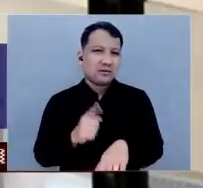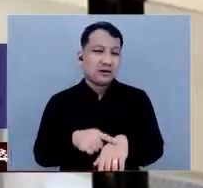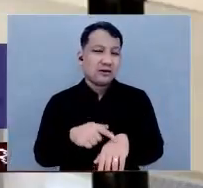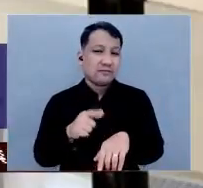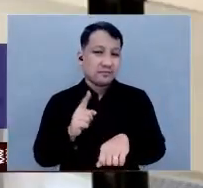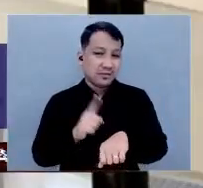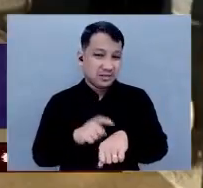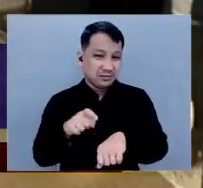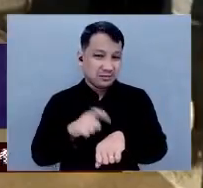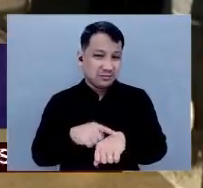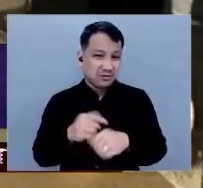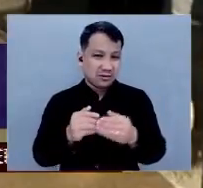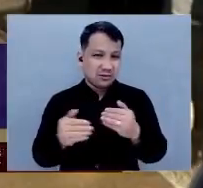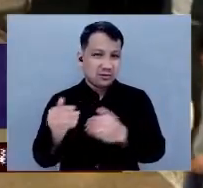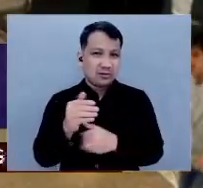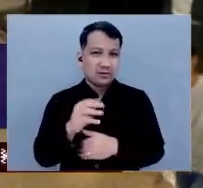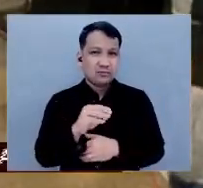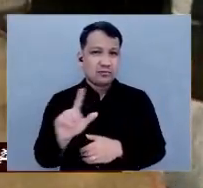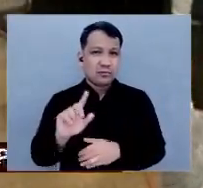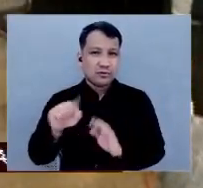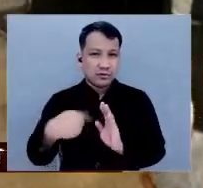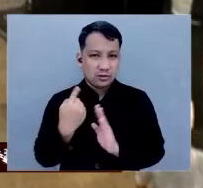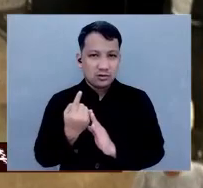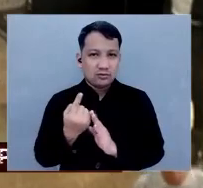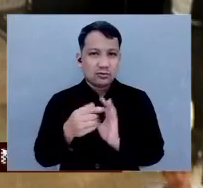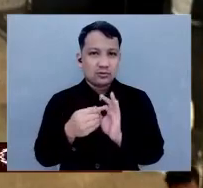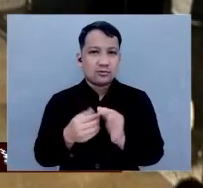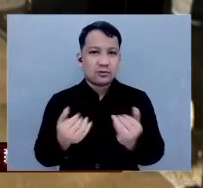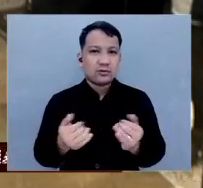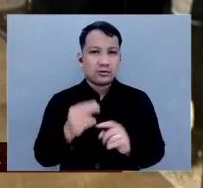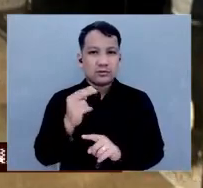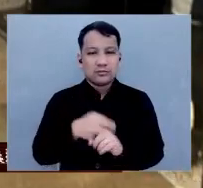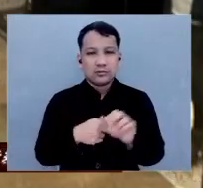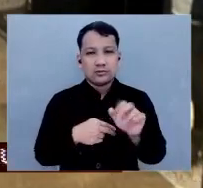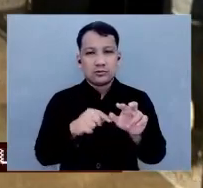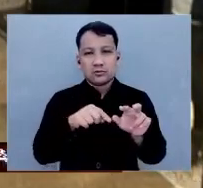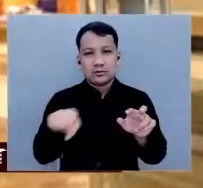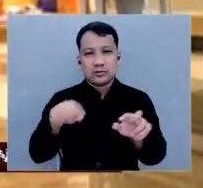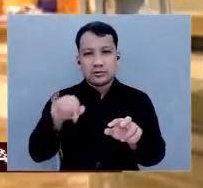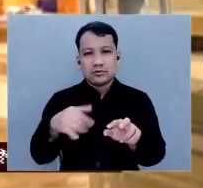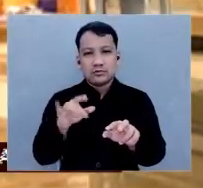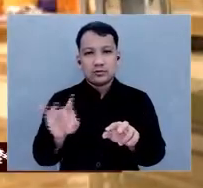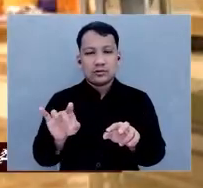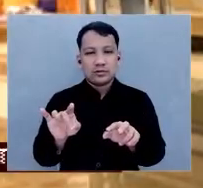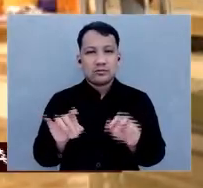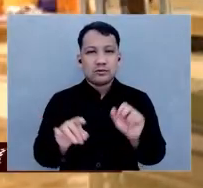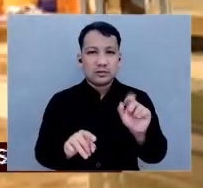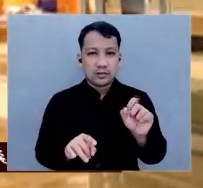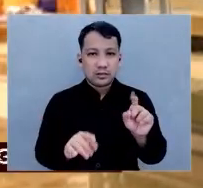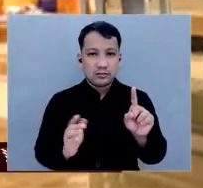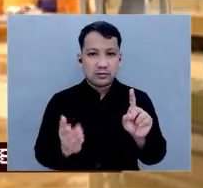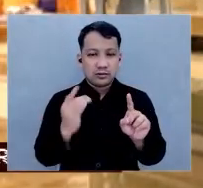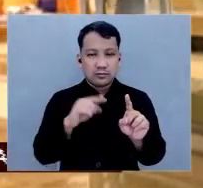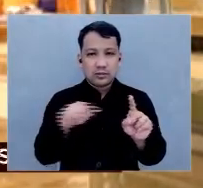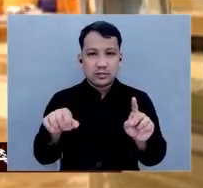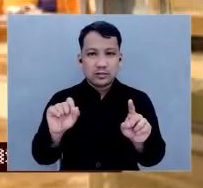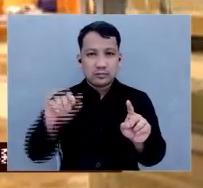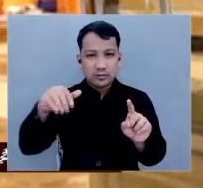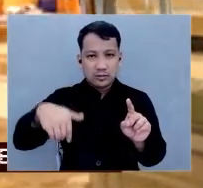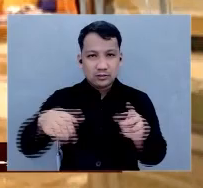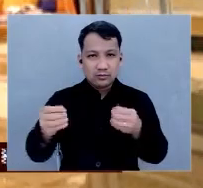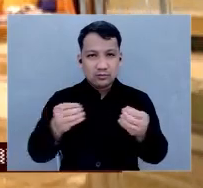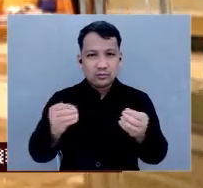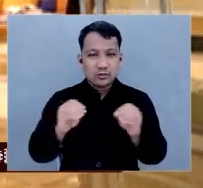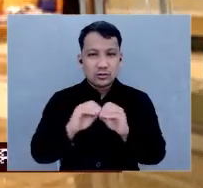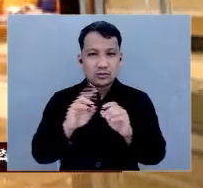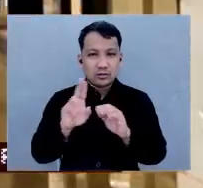din ulit ang mall hours ngayong magpapasko. Simula November 13 hanggang January 8, 11 a.m. to 11 p.m. na ang operating hours ng mga